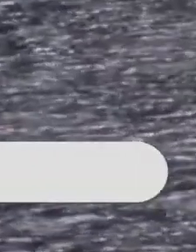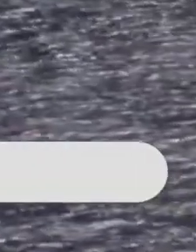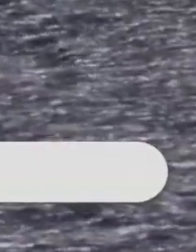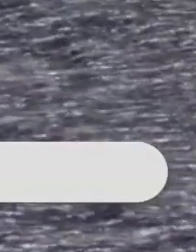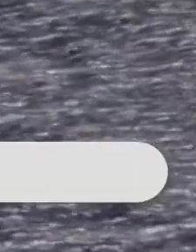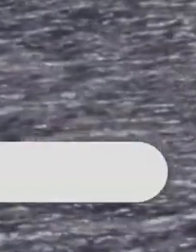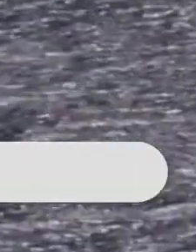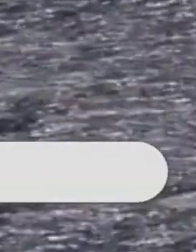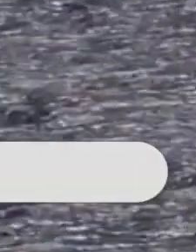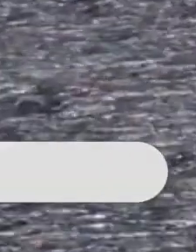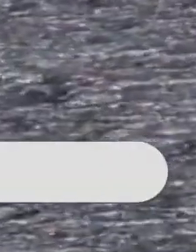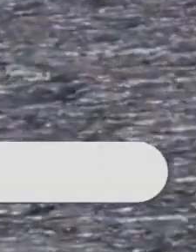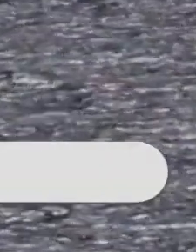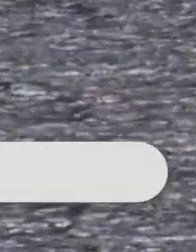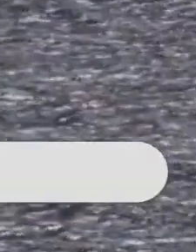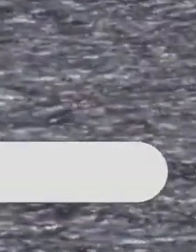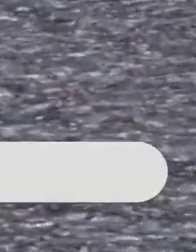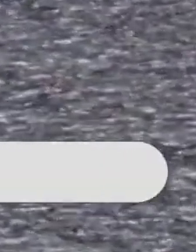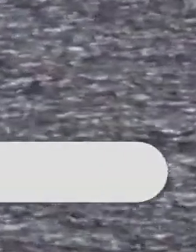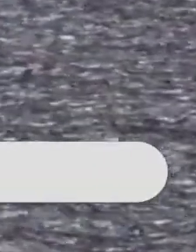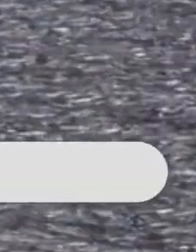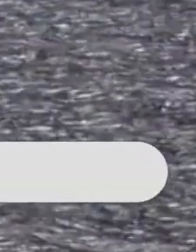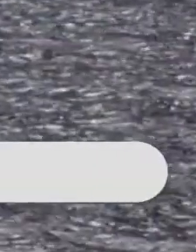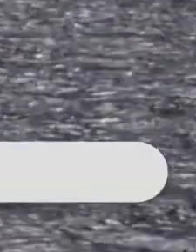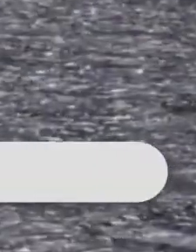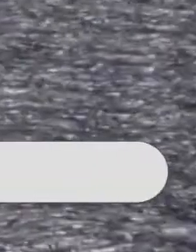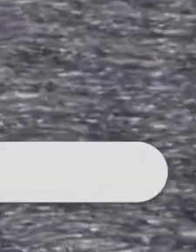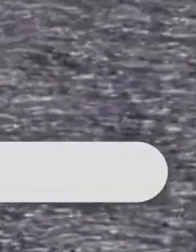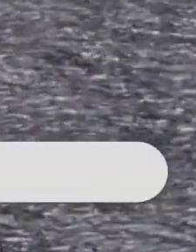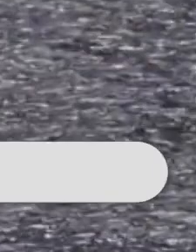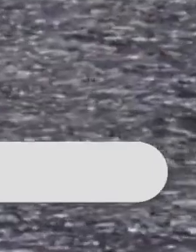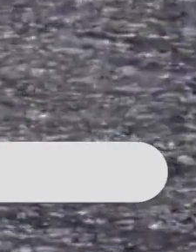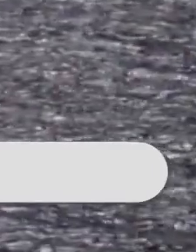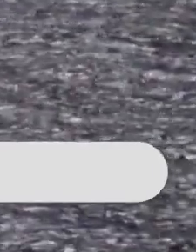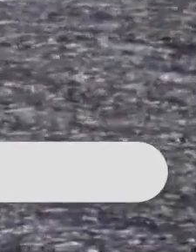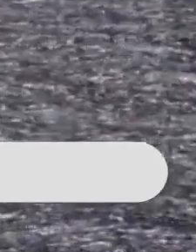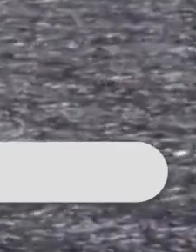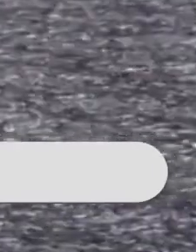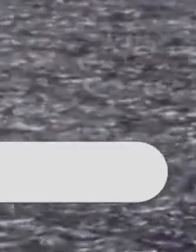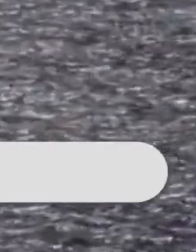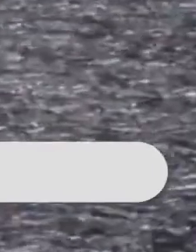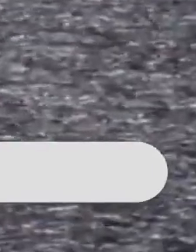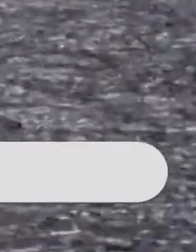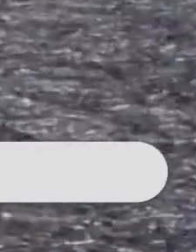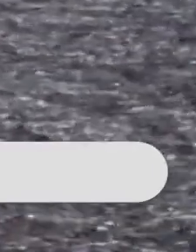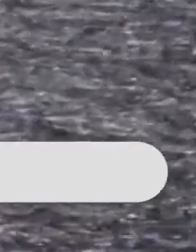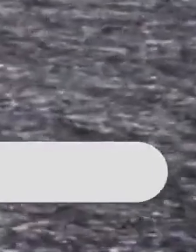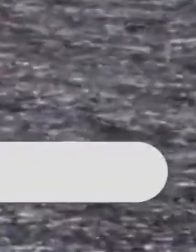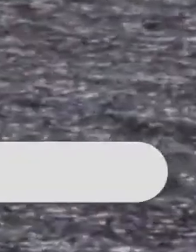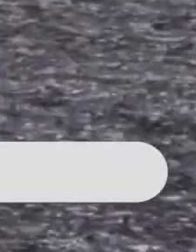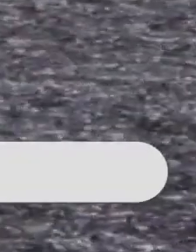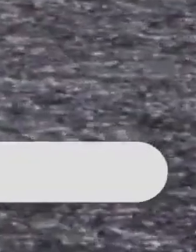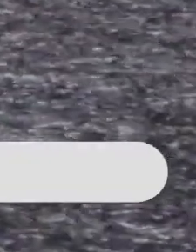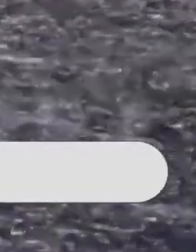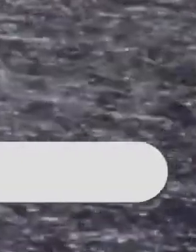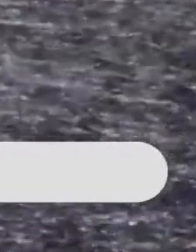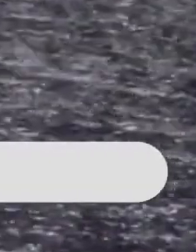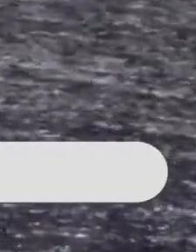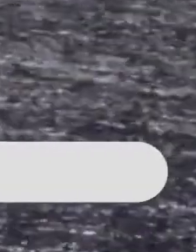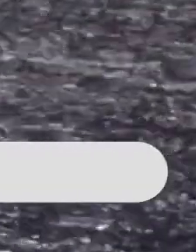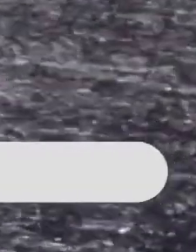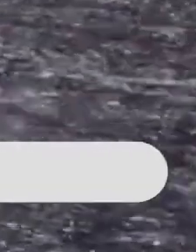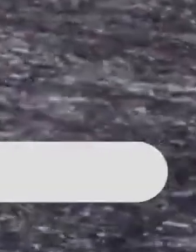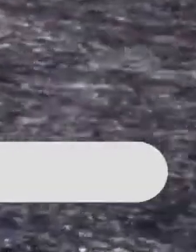중국이 미국, 영국 등 서방의 핵잠수함을 노려 설치한 덫에 스스로 걸려 선원 55명이 사망했다는 충격적인